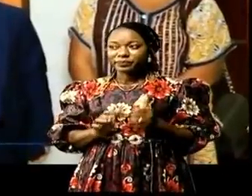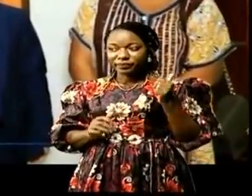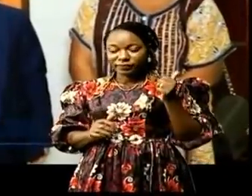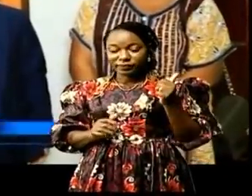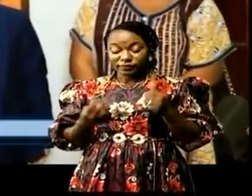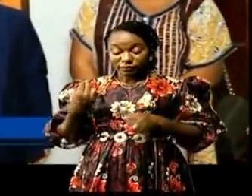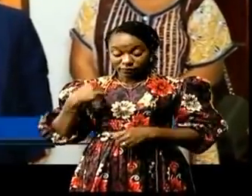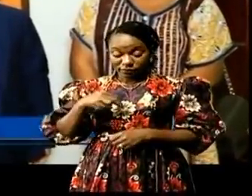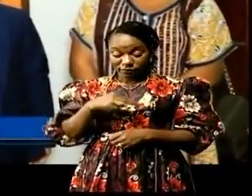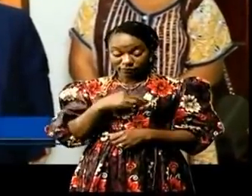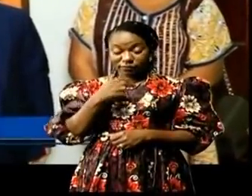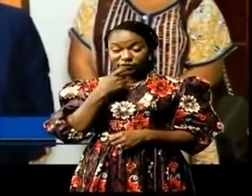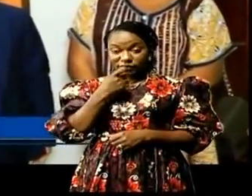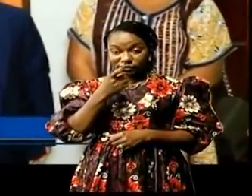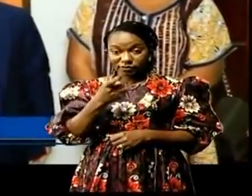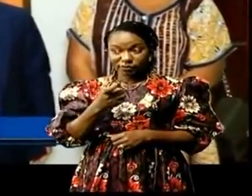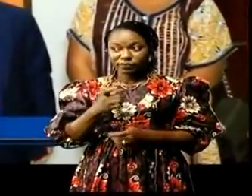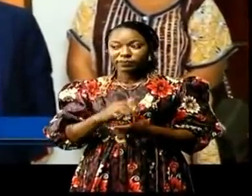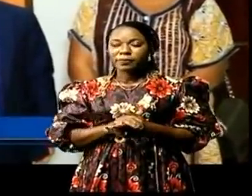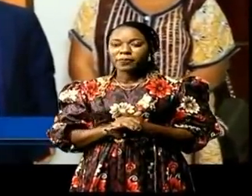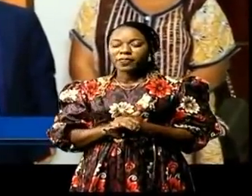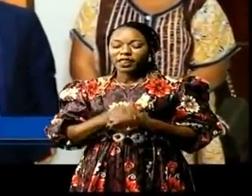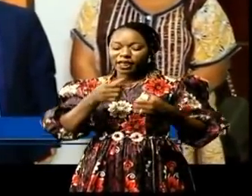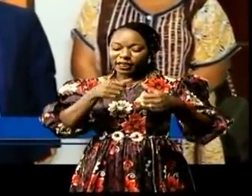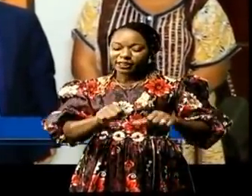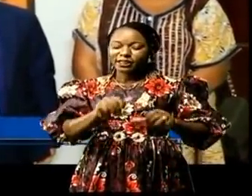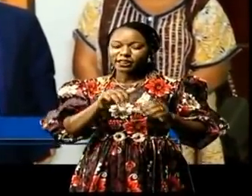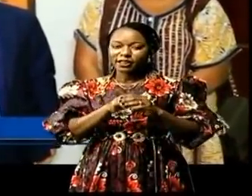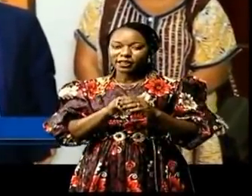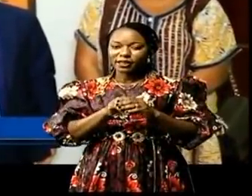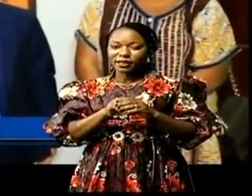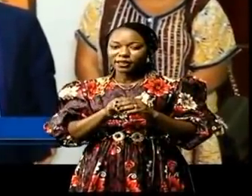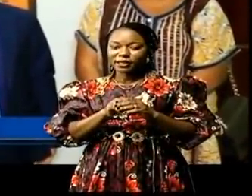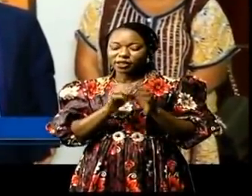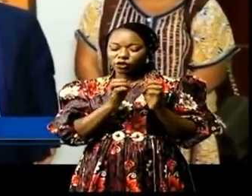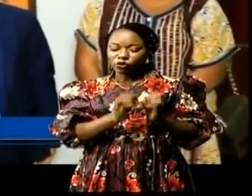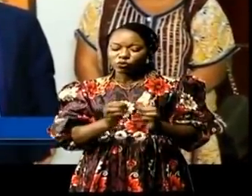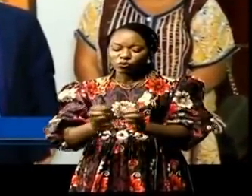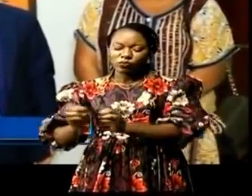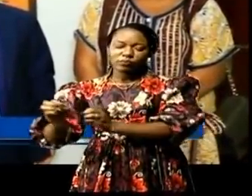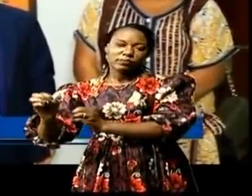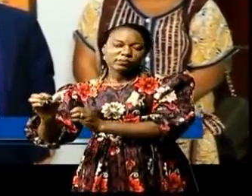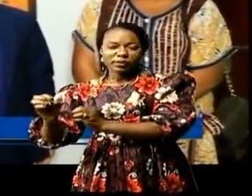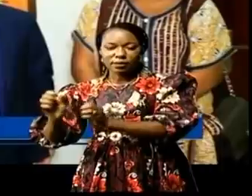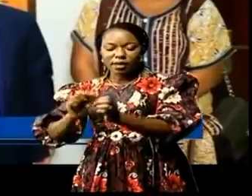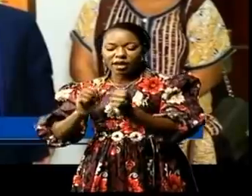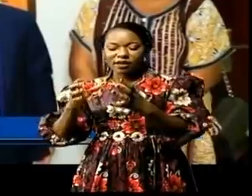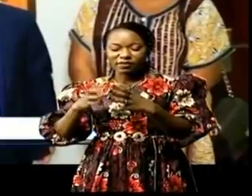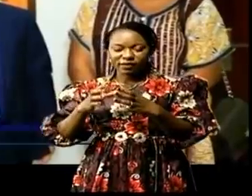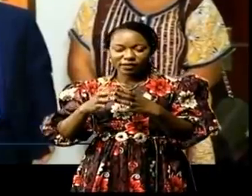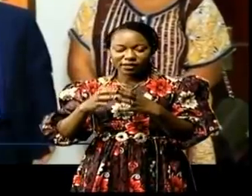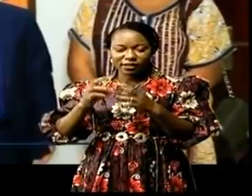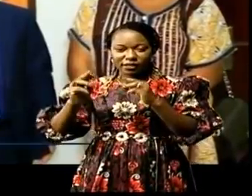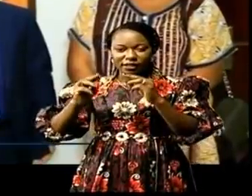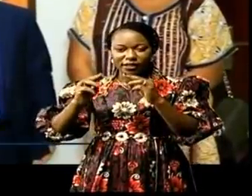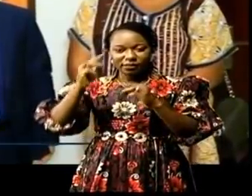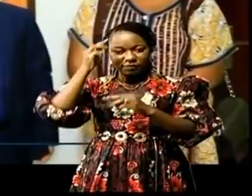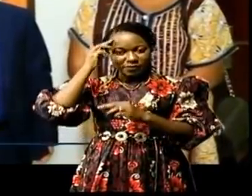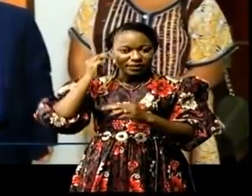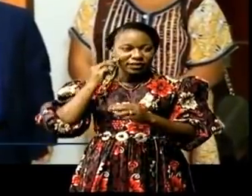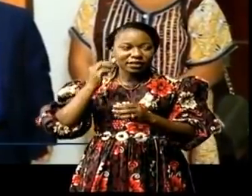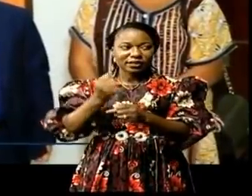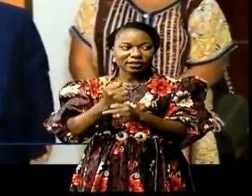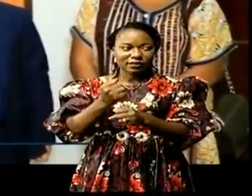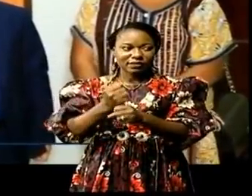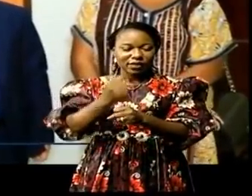pour rester dans les normes qui sont dictées par le ministère du Travail, en ce qui concerne